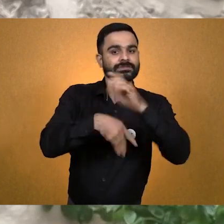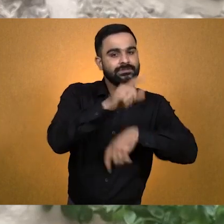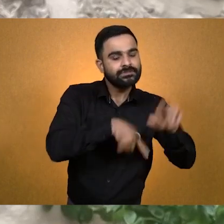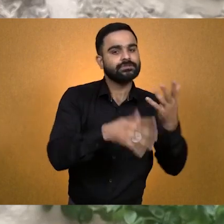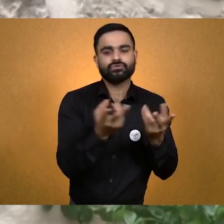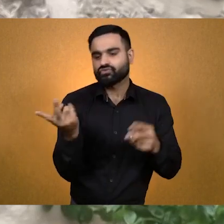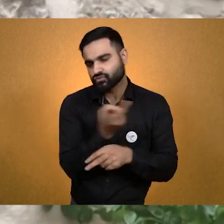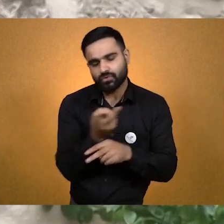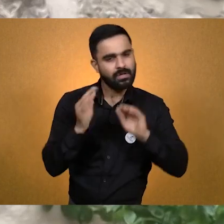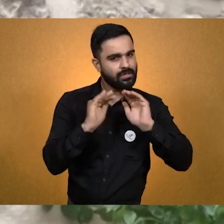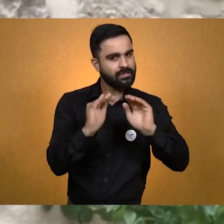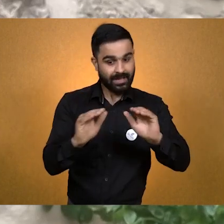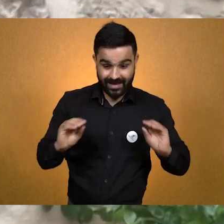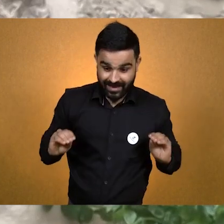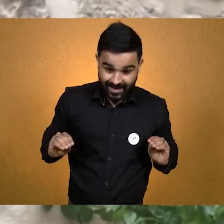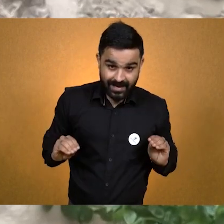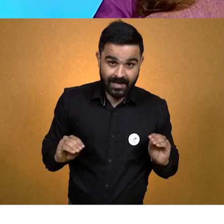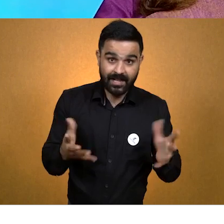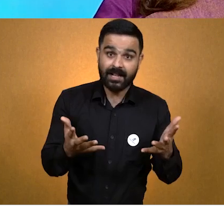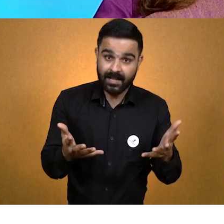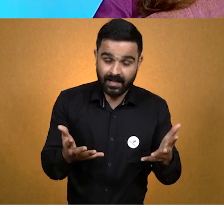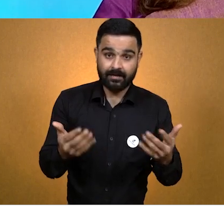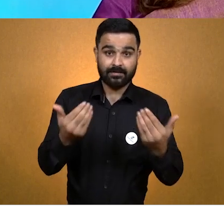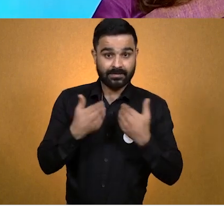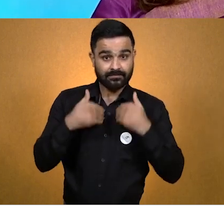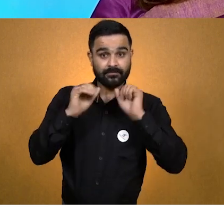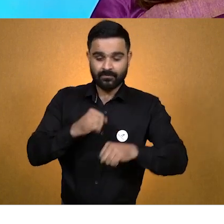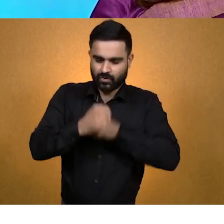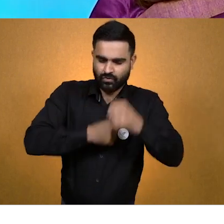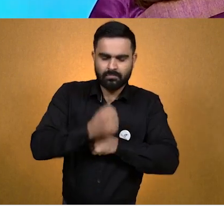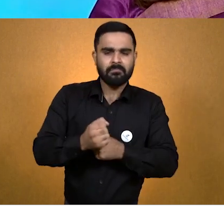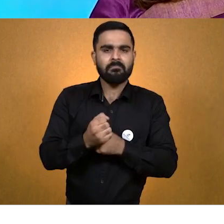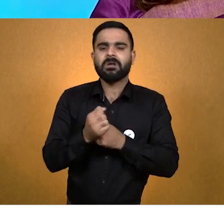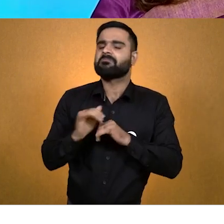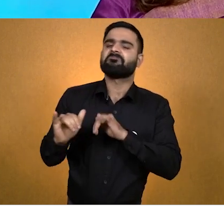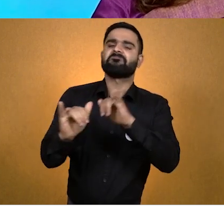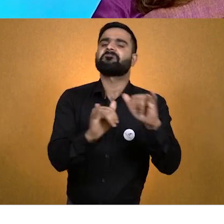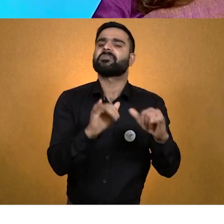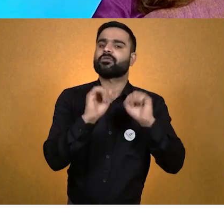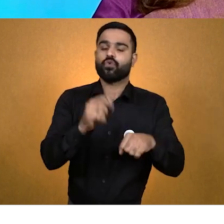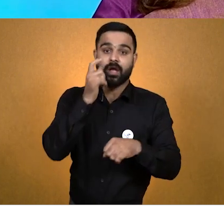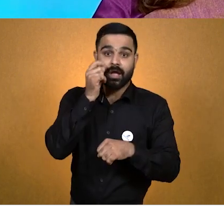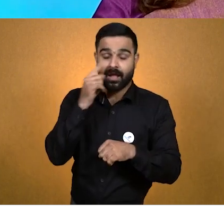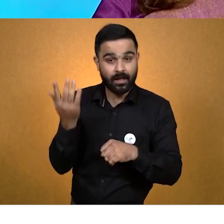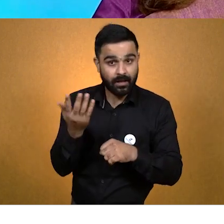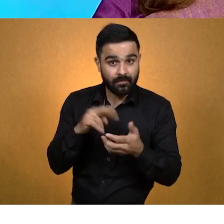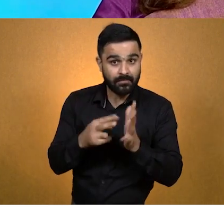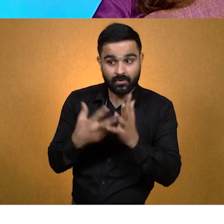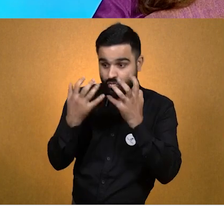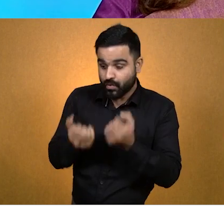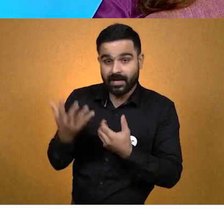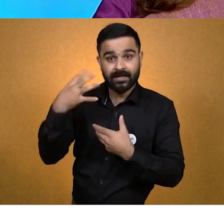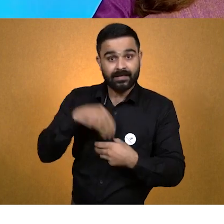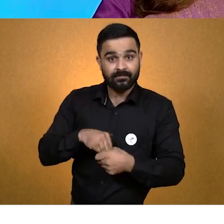डिसेबिलिटीज फ्रॉम द स्टार्ट इटसेल्फ. आई थिंक फॉर अस स्पोर्ट वॉज द कॉमनैलिटी. जेंडर वॉज समथिंग दैट वी वॉन्टेड टू